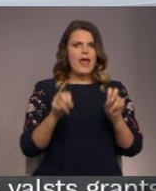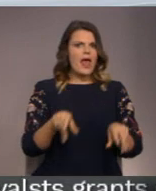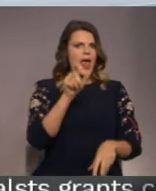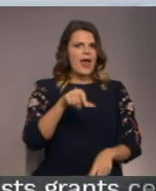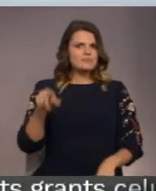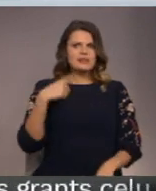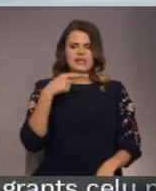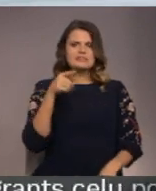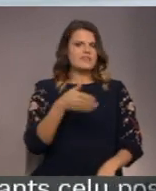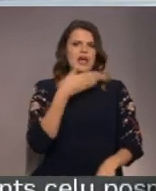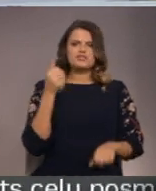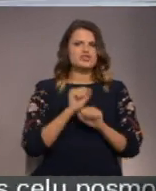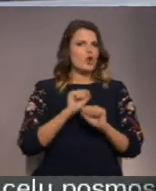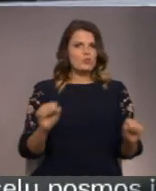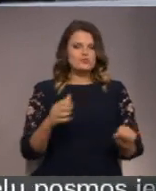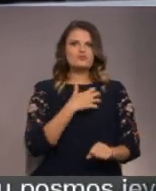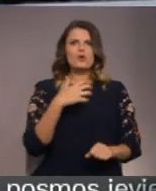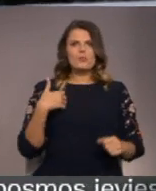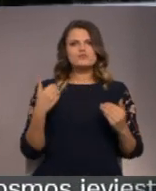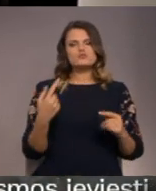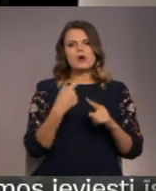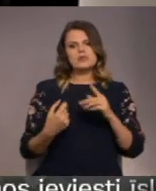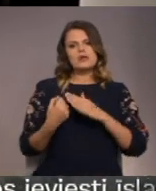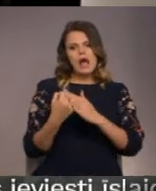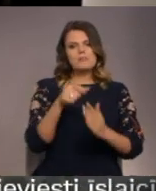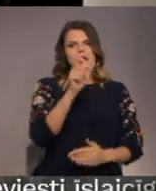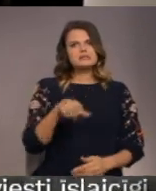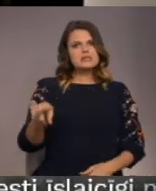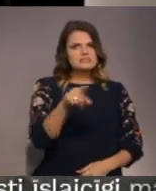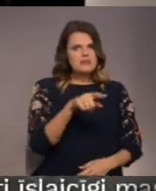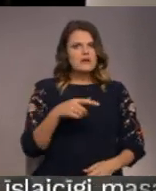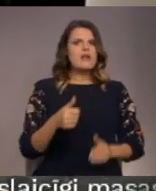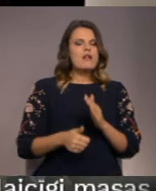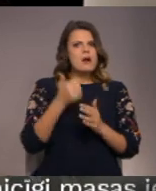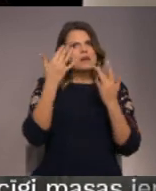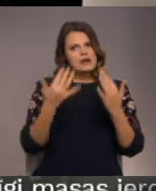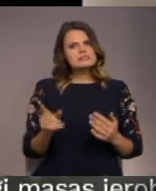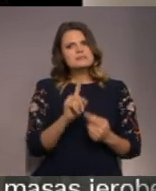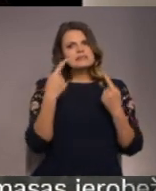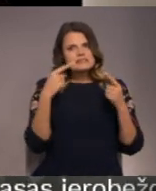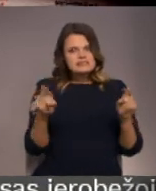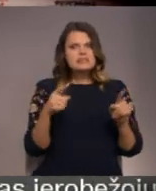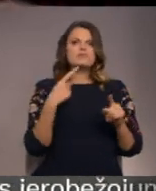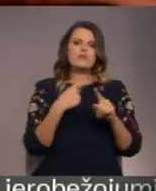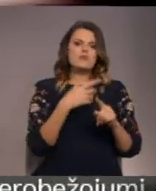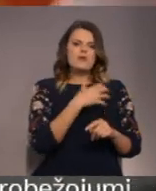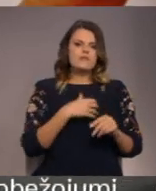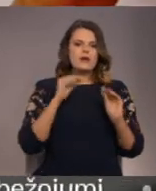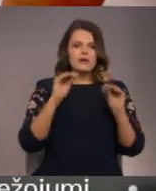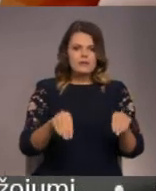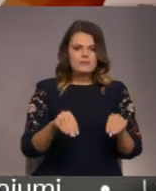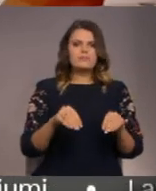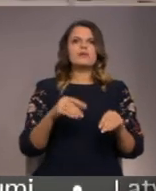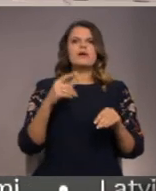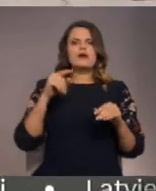par drošu. Pašvaldība šoreiz ir iedzīvotāja pusē. Viņa prāt labāk risinājumi esot vairāki, un viens no tiem ir divlīmeņu